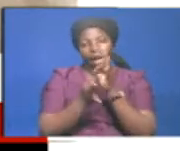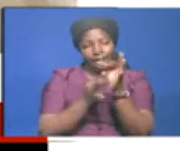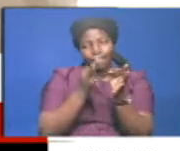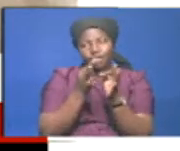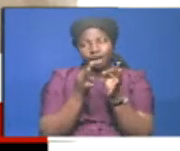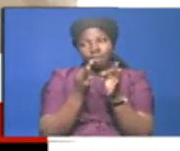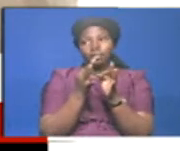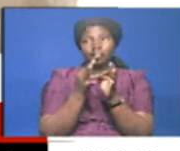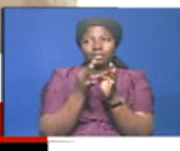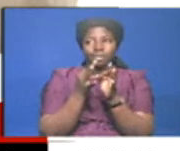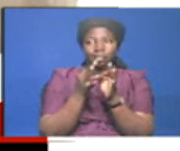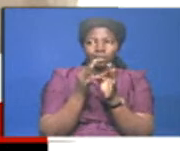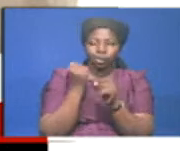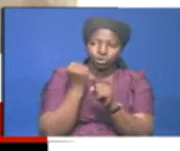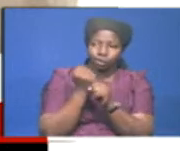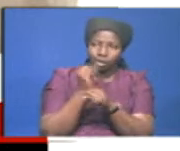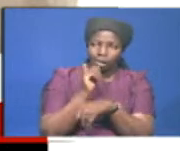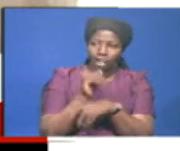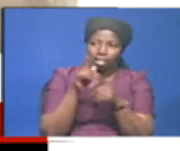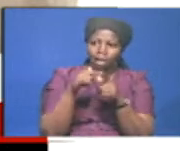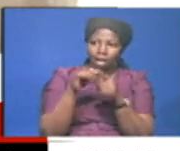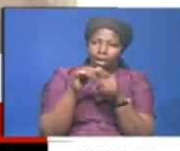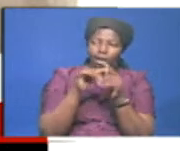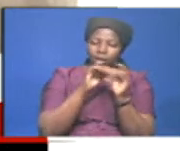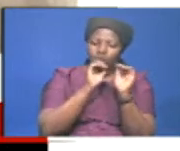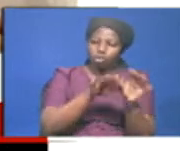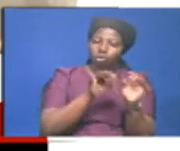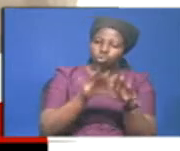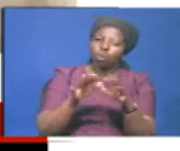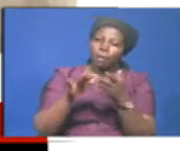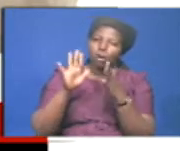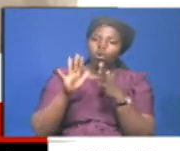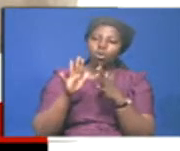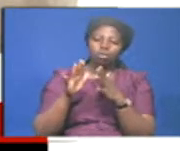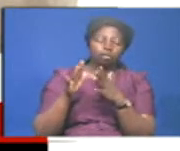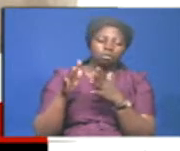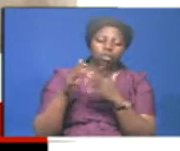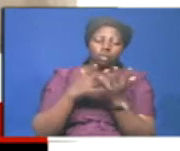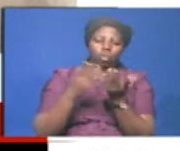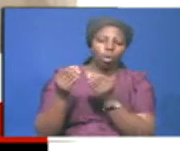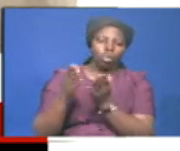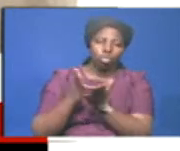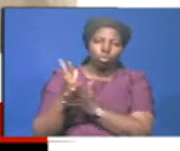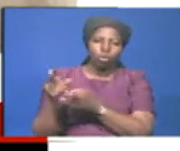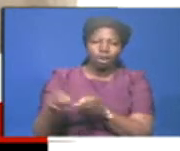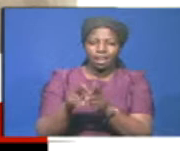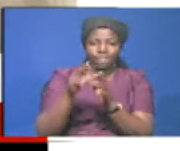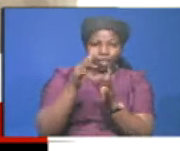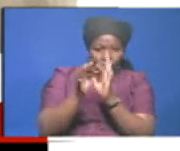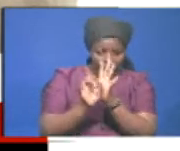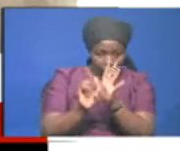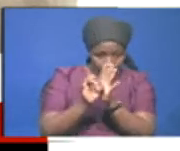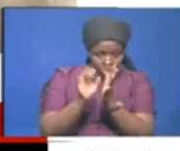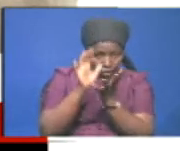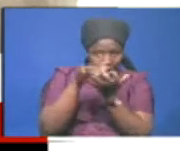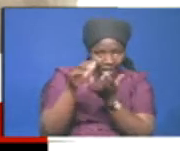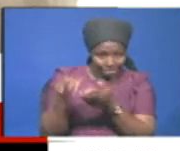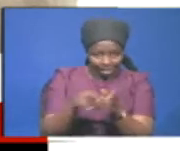mingi inaenda through mto. Kwa sababu ukiangalia mto kama Athi River, imeanzia